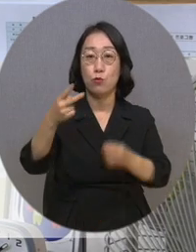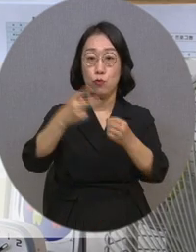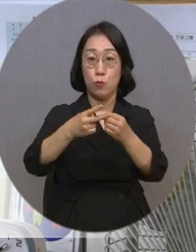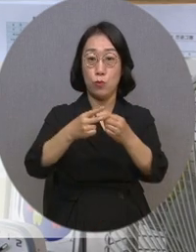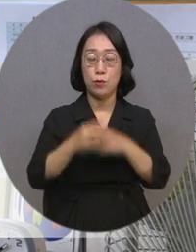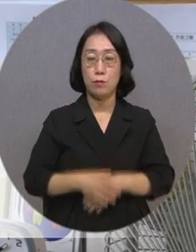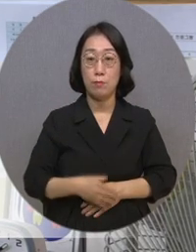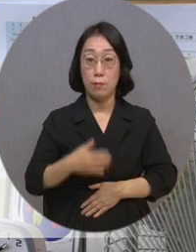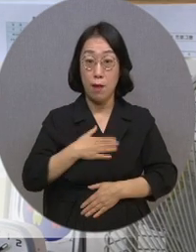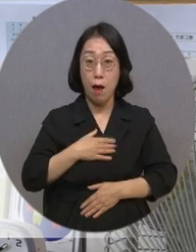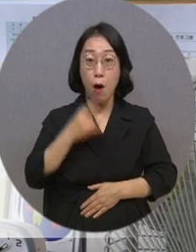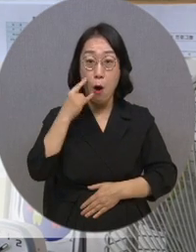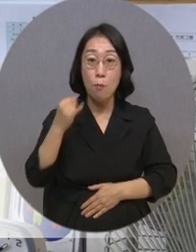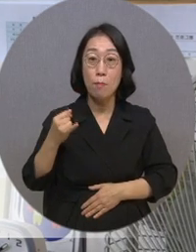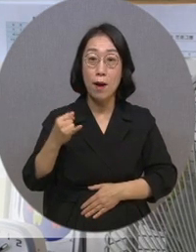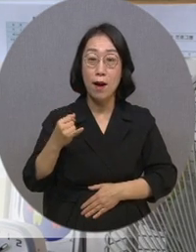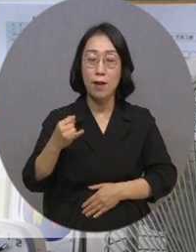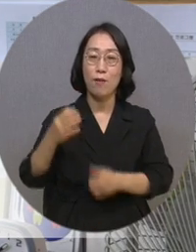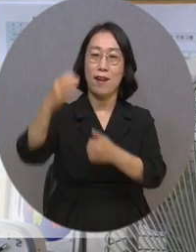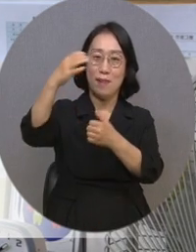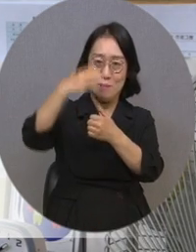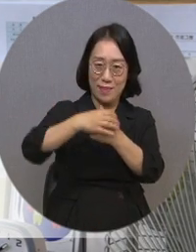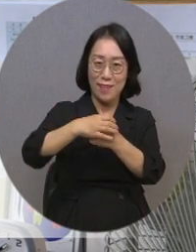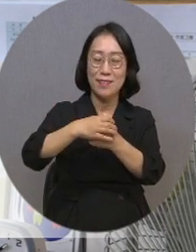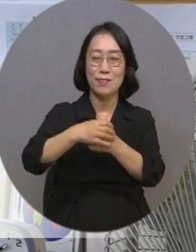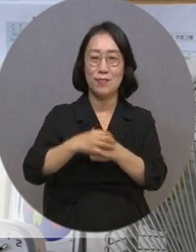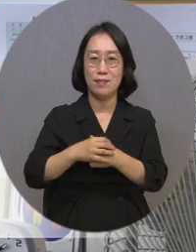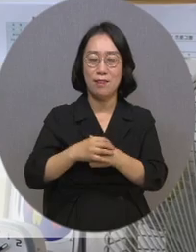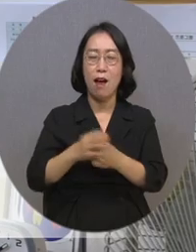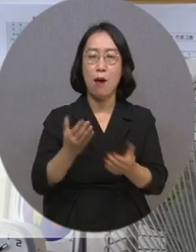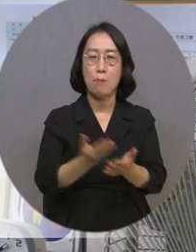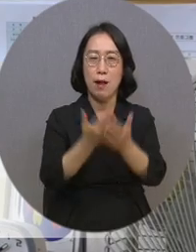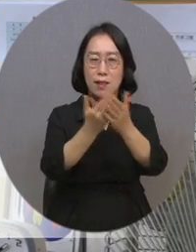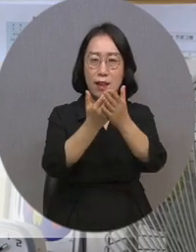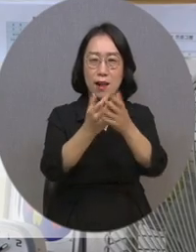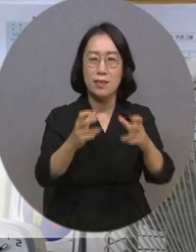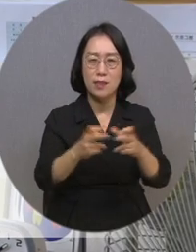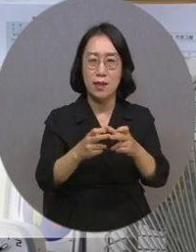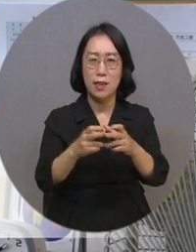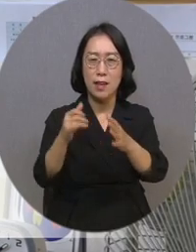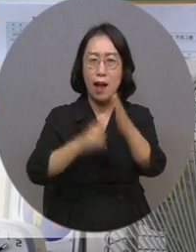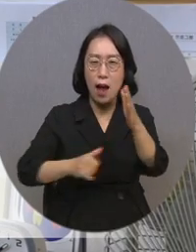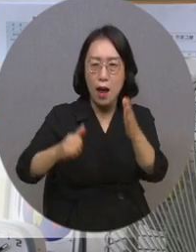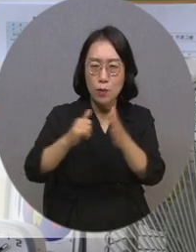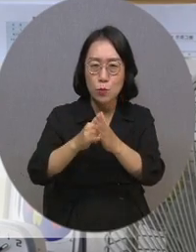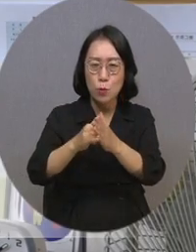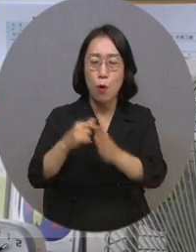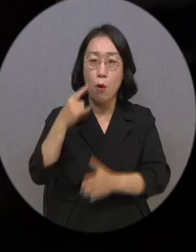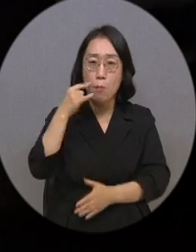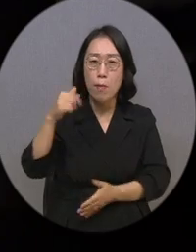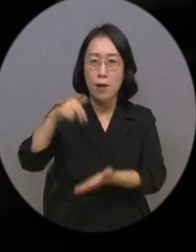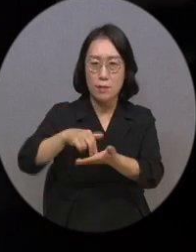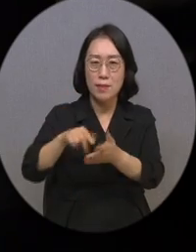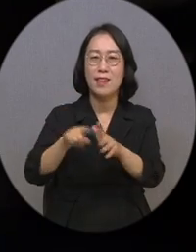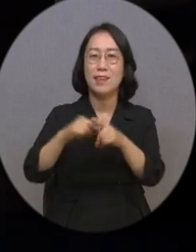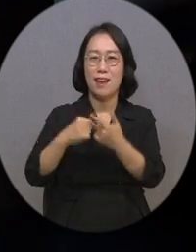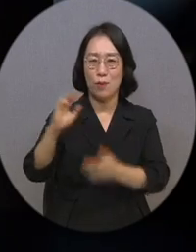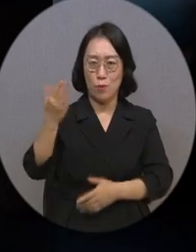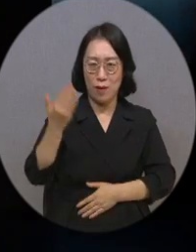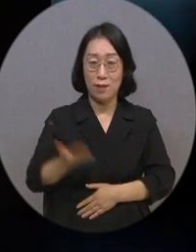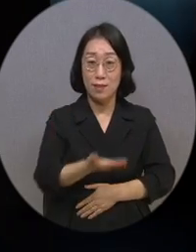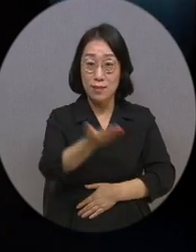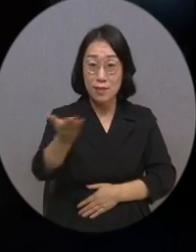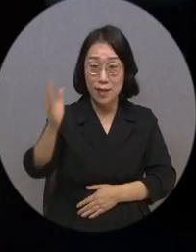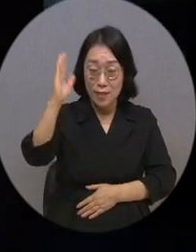번째로는 제가 엄마 역할을 맡아서 그 발달 장애인들의 엄마의 그 삶이 이해가 됐어요. 그들의